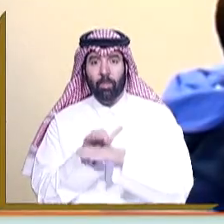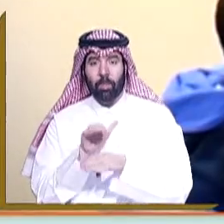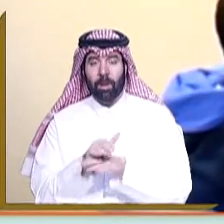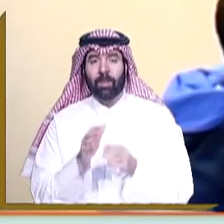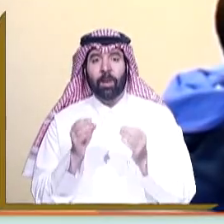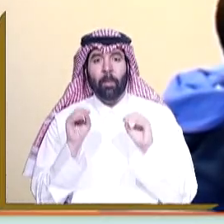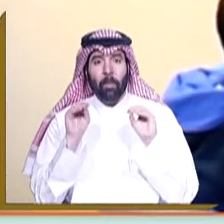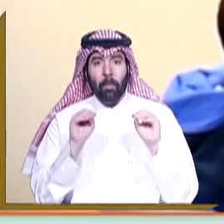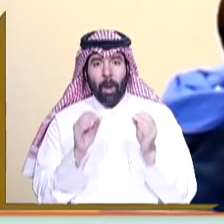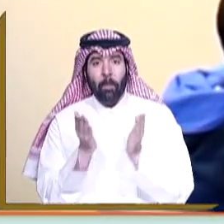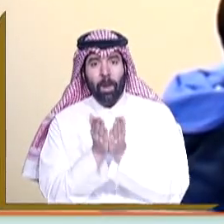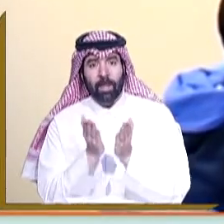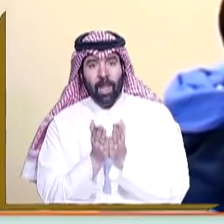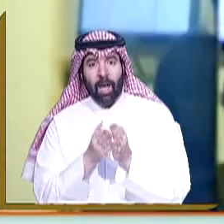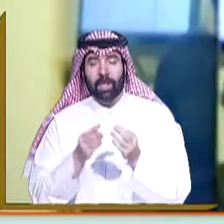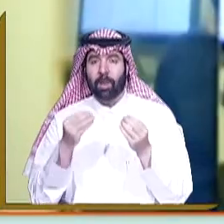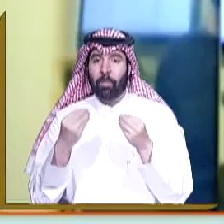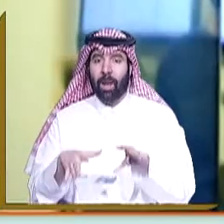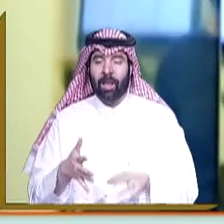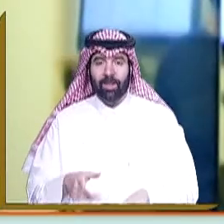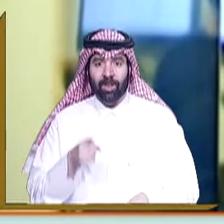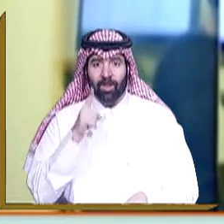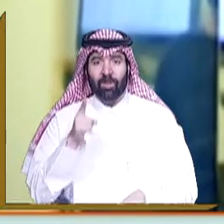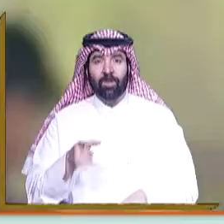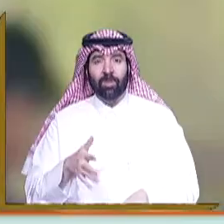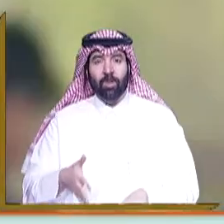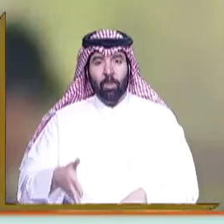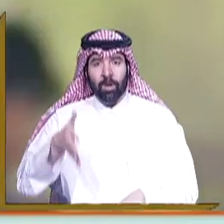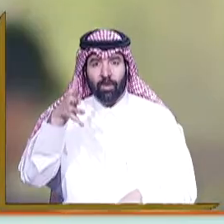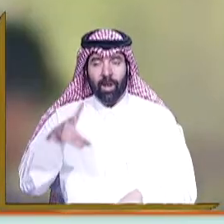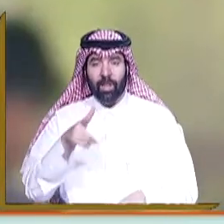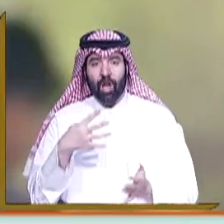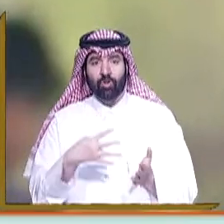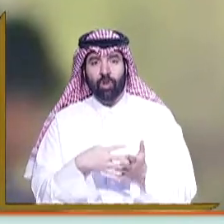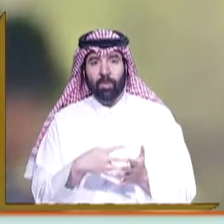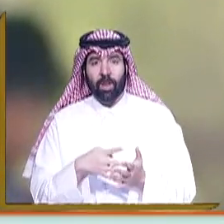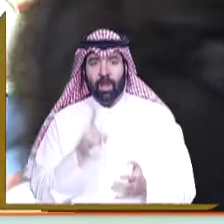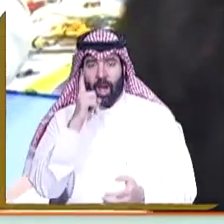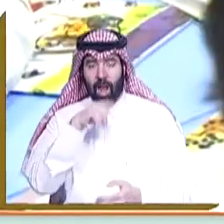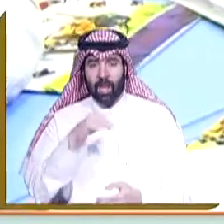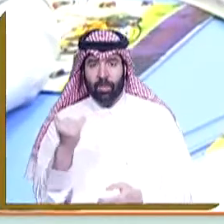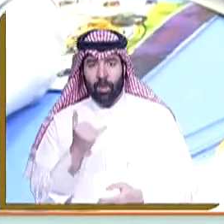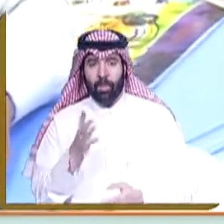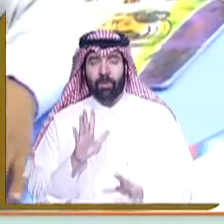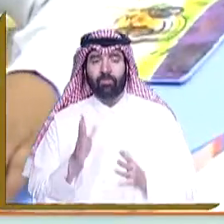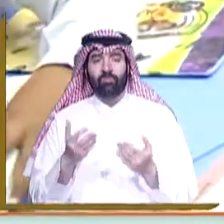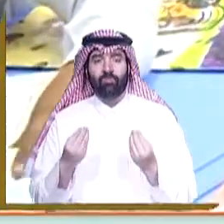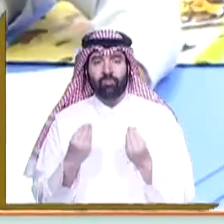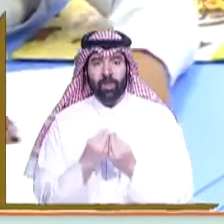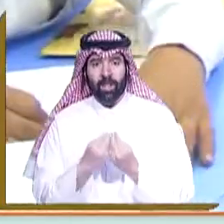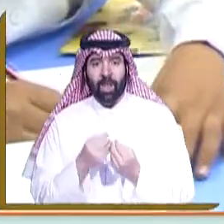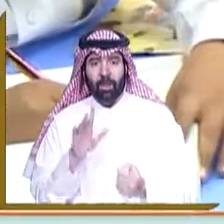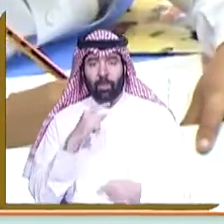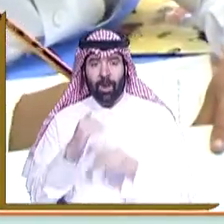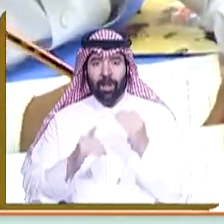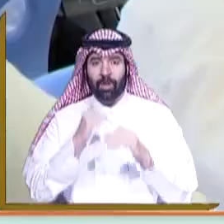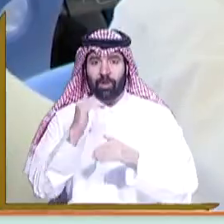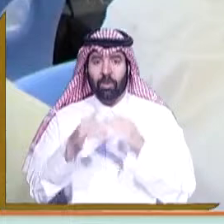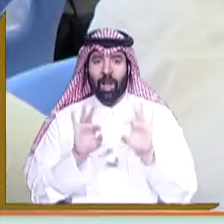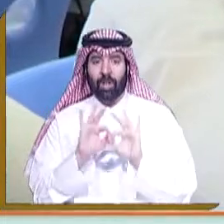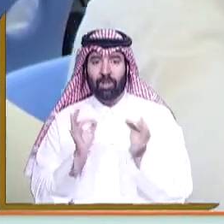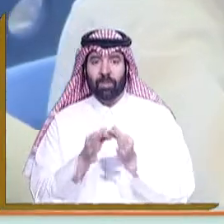المجانية لجميع المراحل الدراسية والجامعية، وتوظيف المقررات الدراسية لتحقيق التنمية